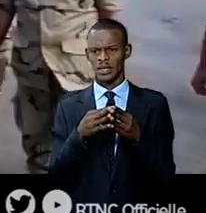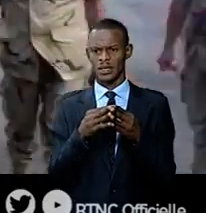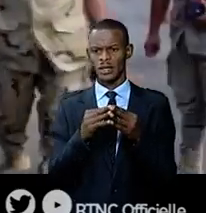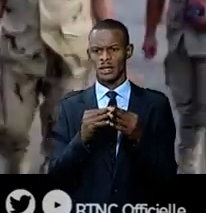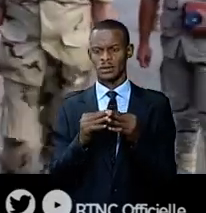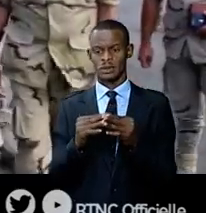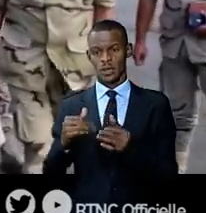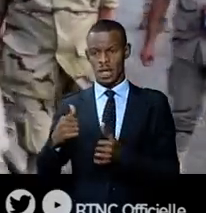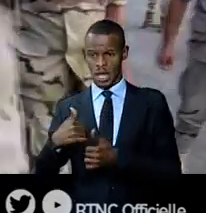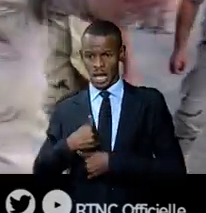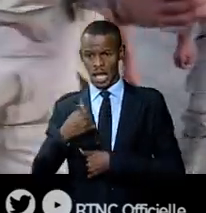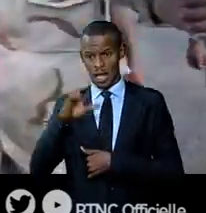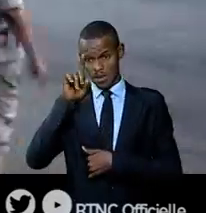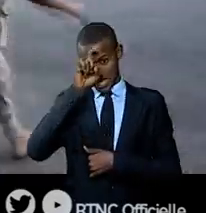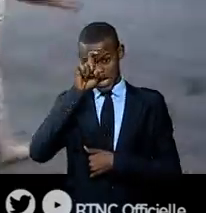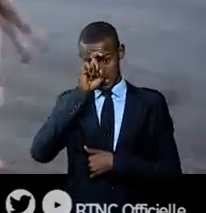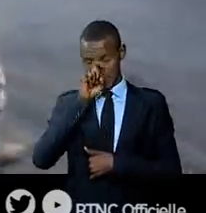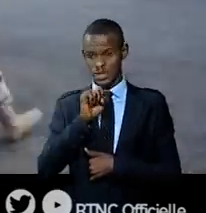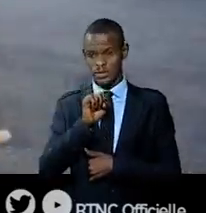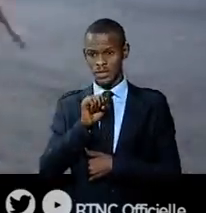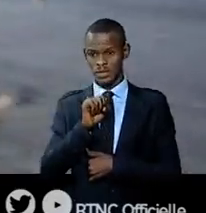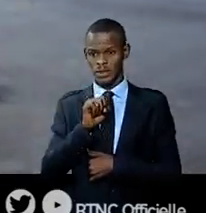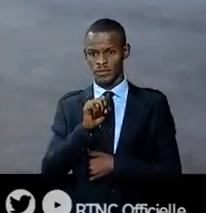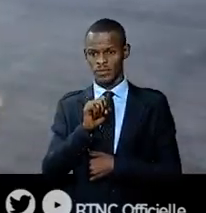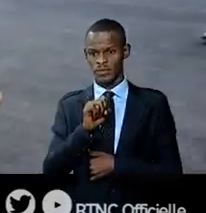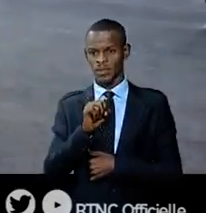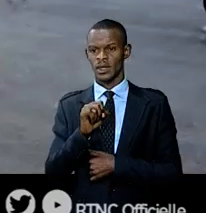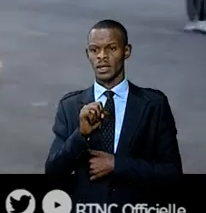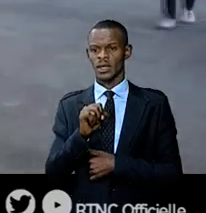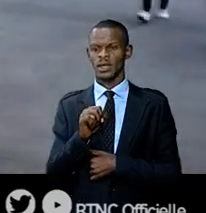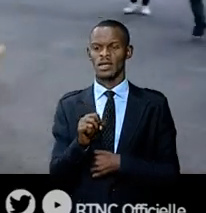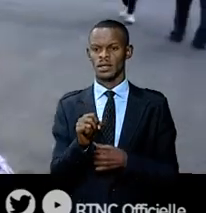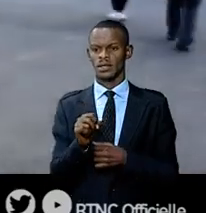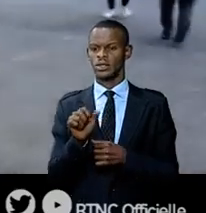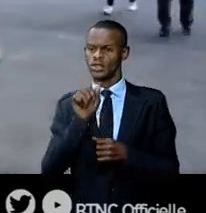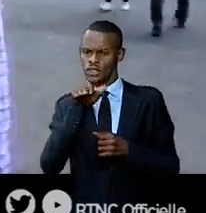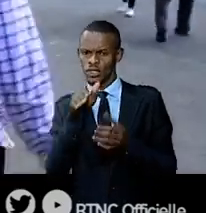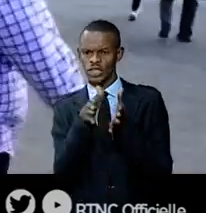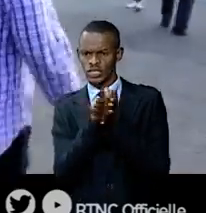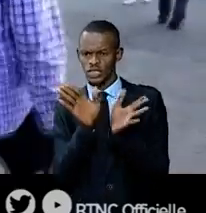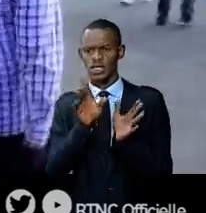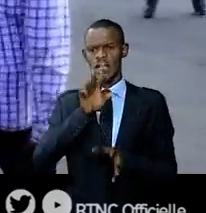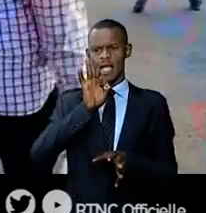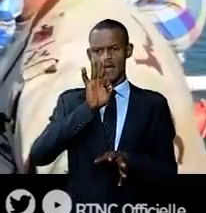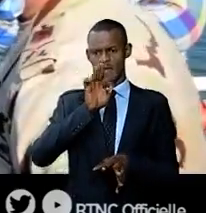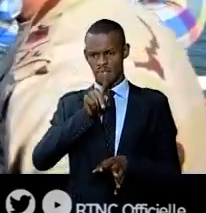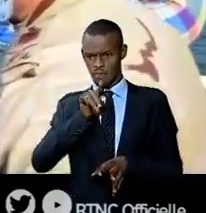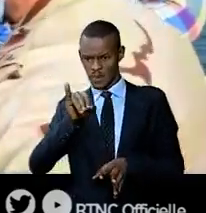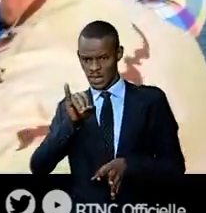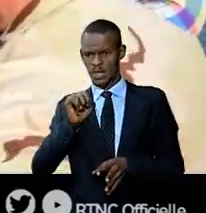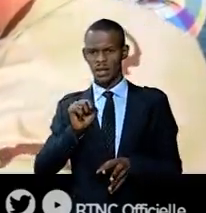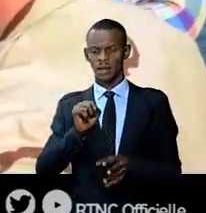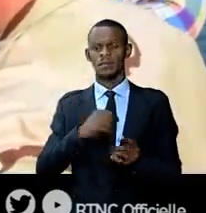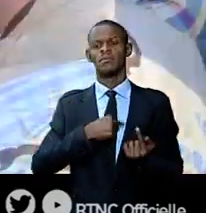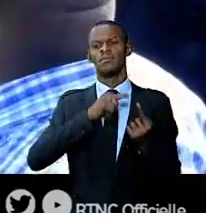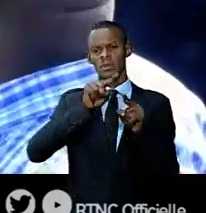managérial avant-gardiste a conduit le directeur général du FPI, Patrice Kitebi Kibonvoul, et toute la délégation qui l'accompagne d'effectuer